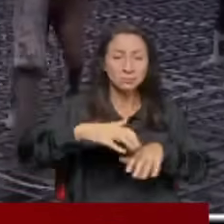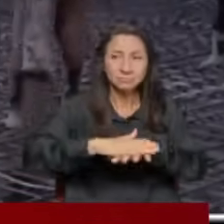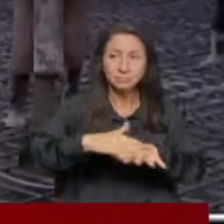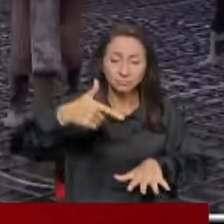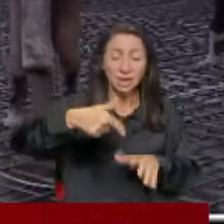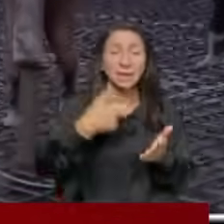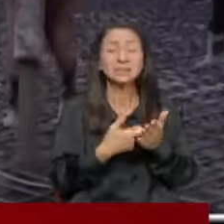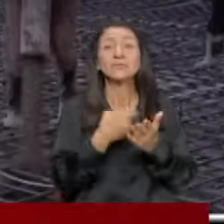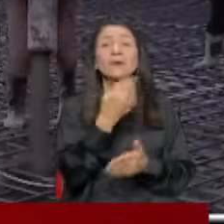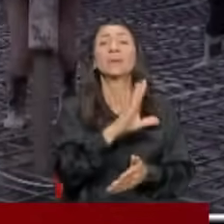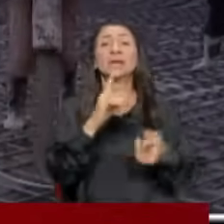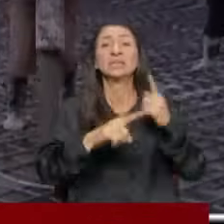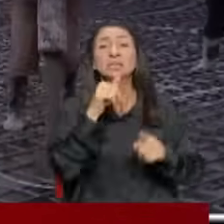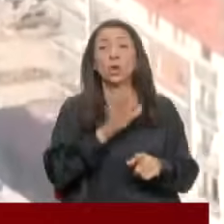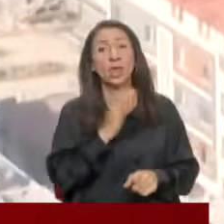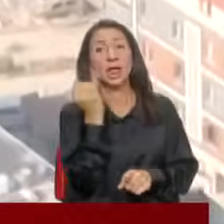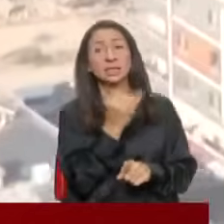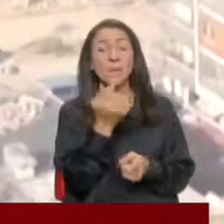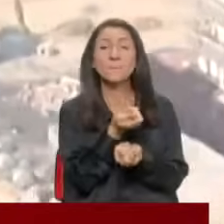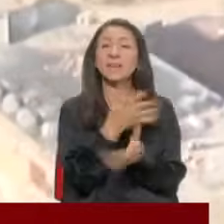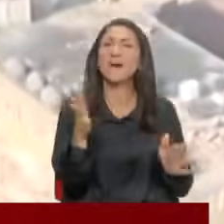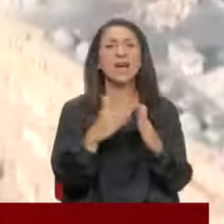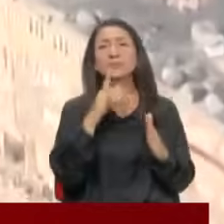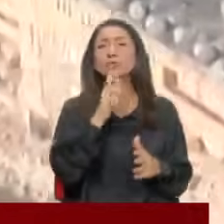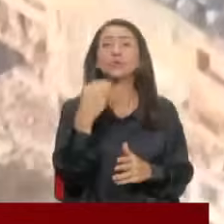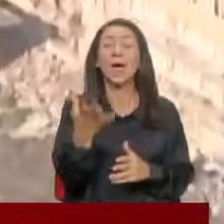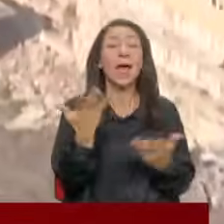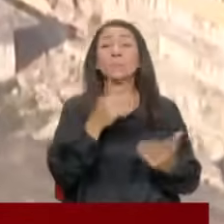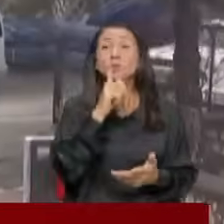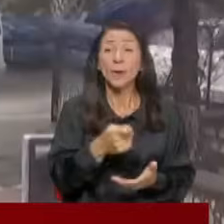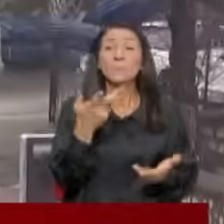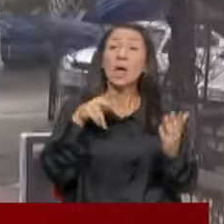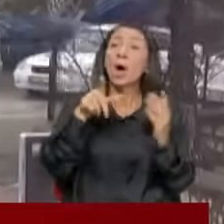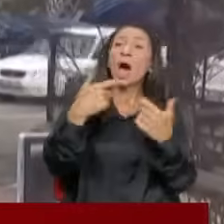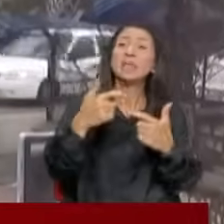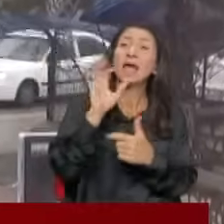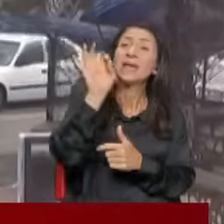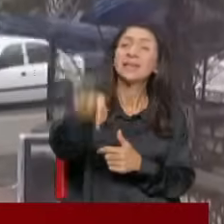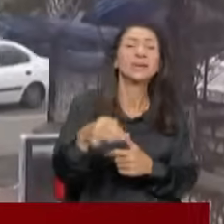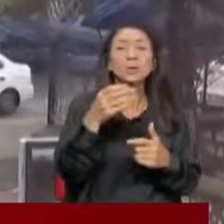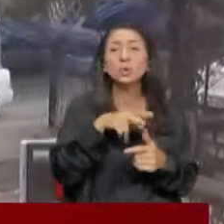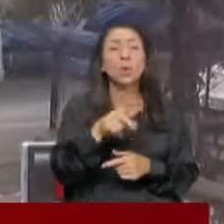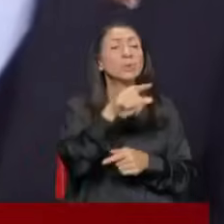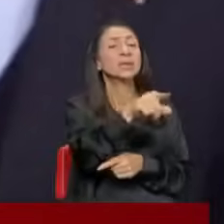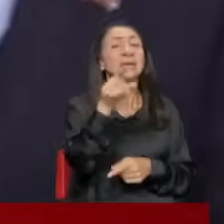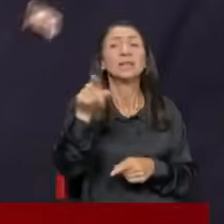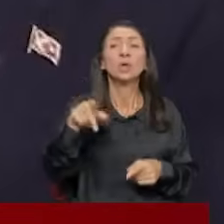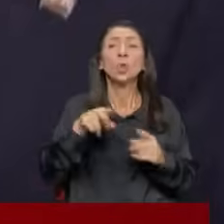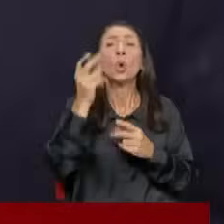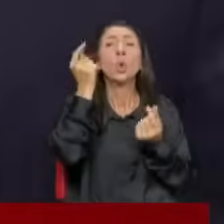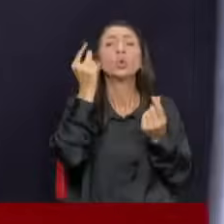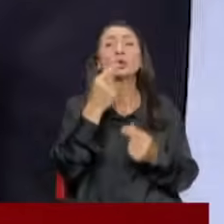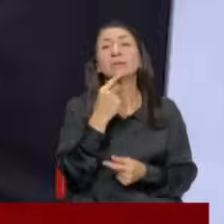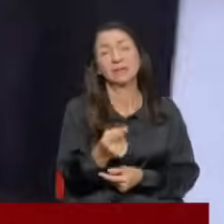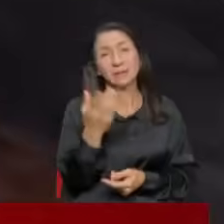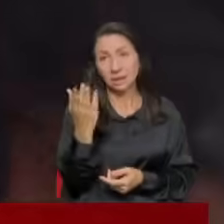an İsim vermeden Kılıçdaroğlu'nun eleştirdi Bedava ev sözü verenler hem sözlerini hem de hata ile birlikte diğer şehirlerimizin yolunu